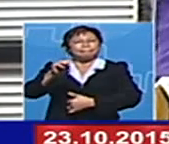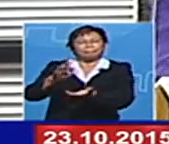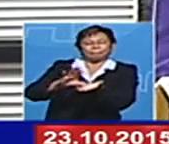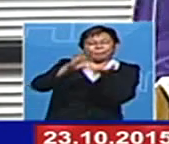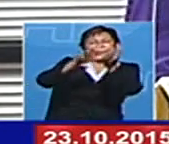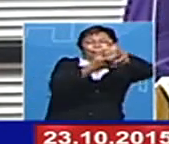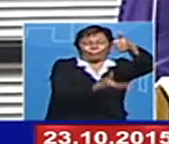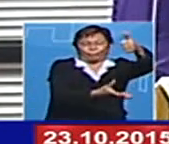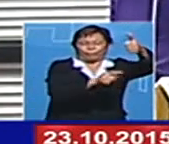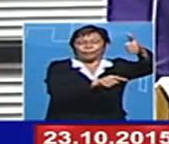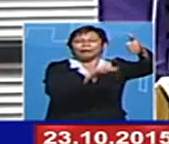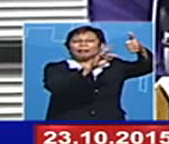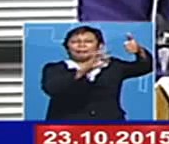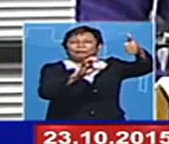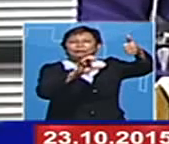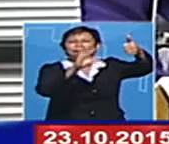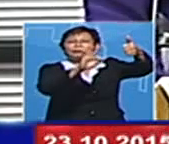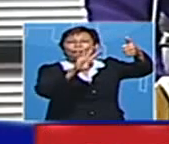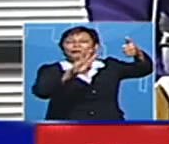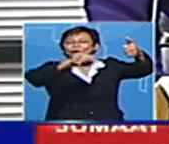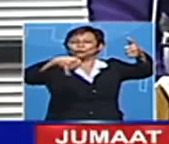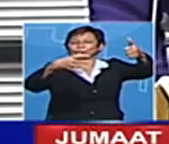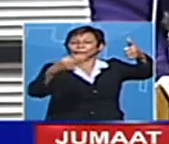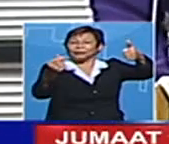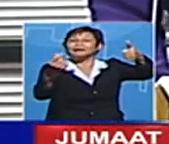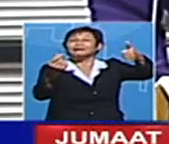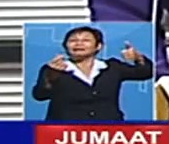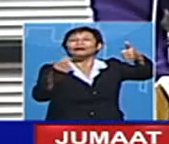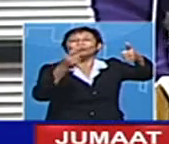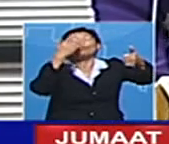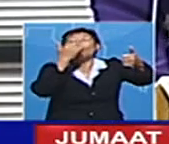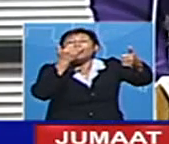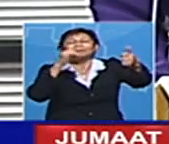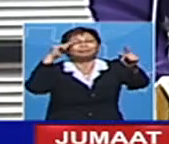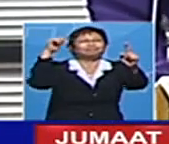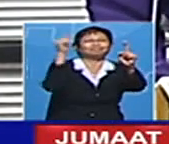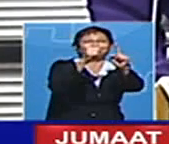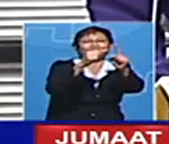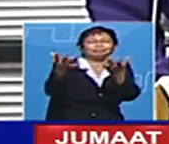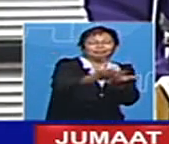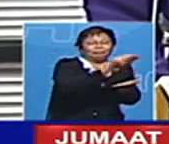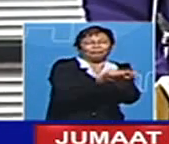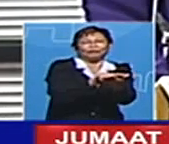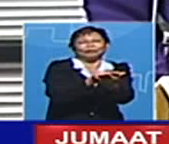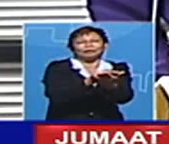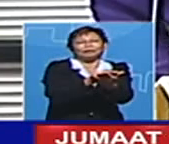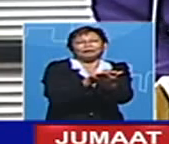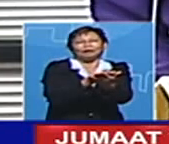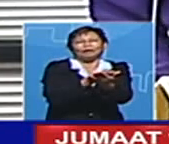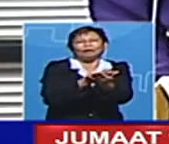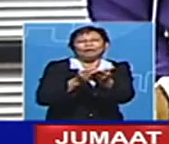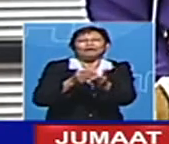diperuntukkan sejumlah 864 juta bertujuan antaranya perolehan offshore petrol